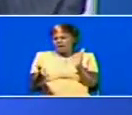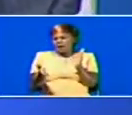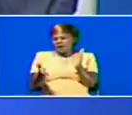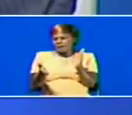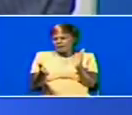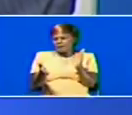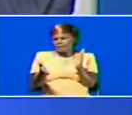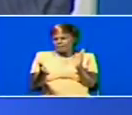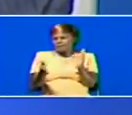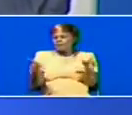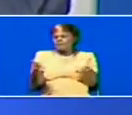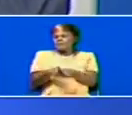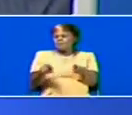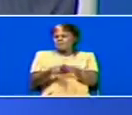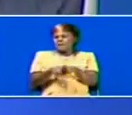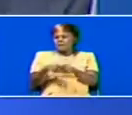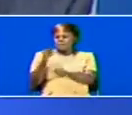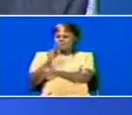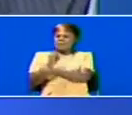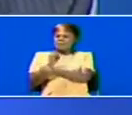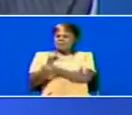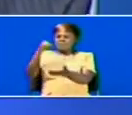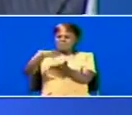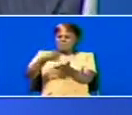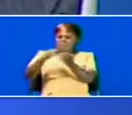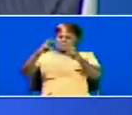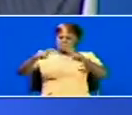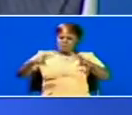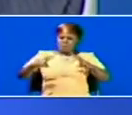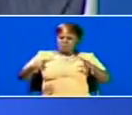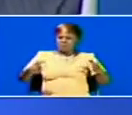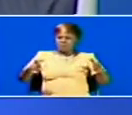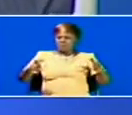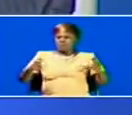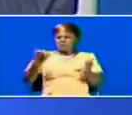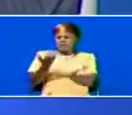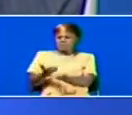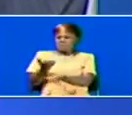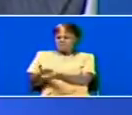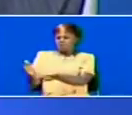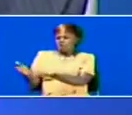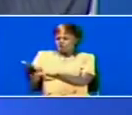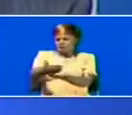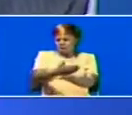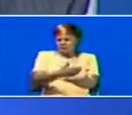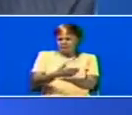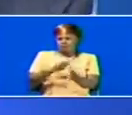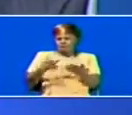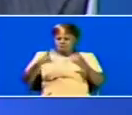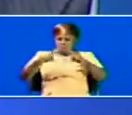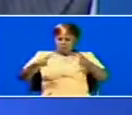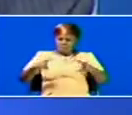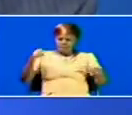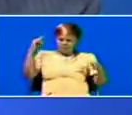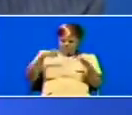kwamba ni vile vyombo ama taasisi husika ambazo zitafanya uchunguzi, kuchukua ushahidi, kufanya labda utafiti